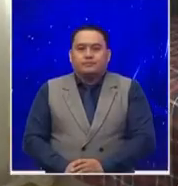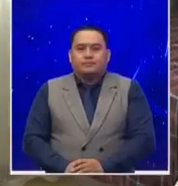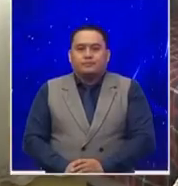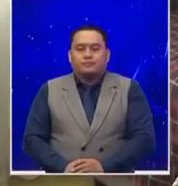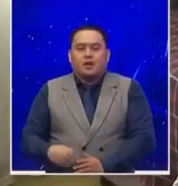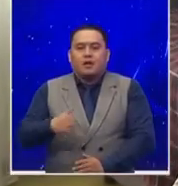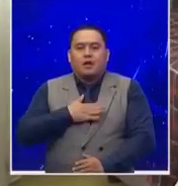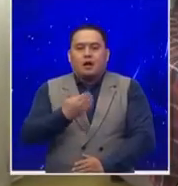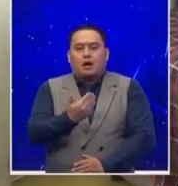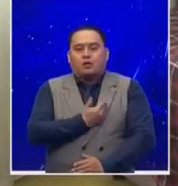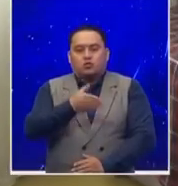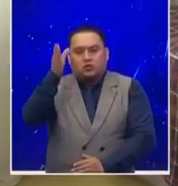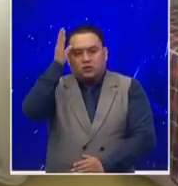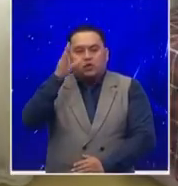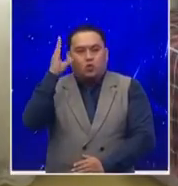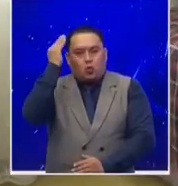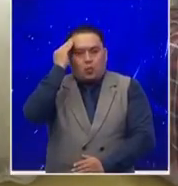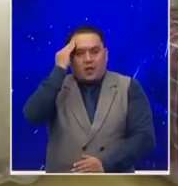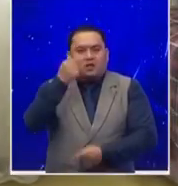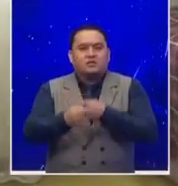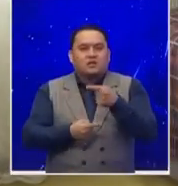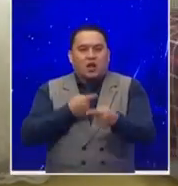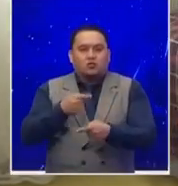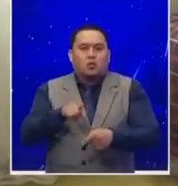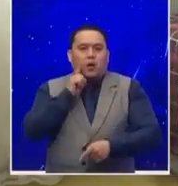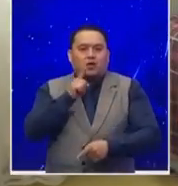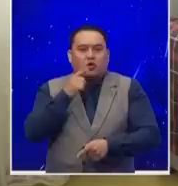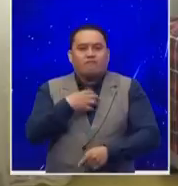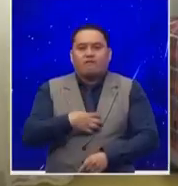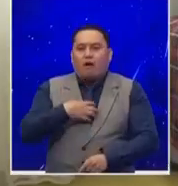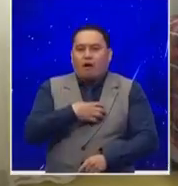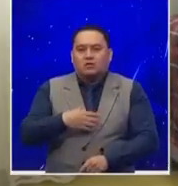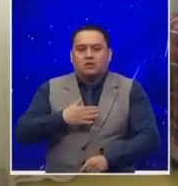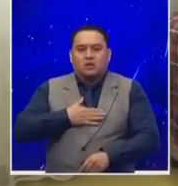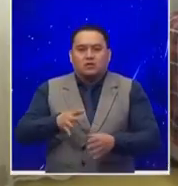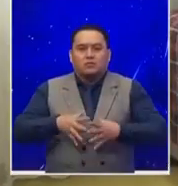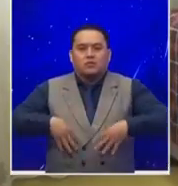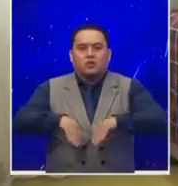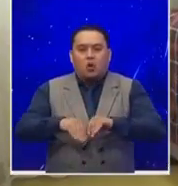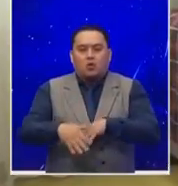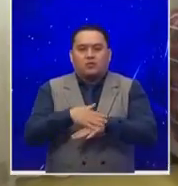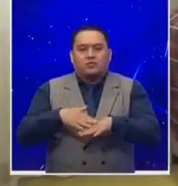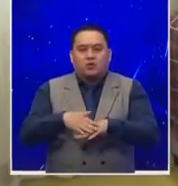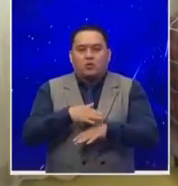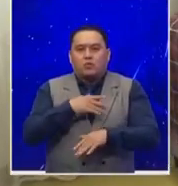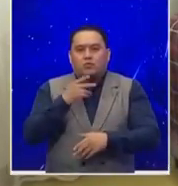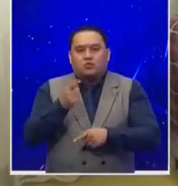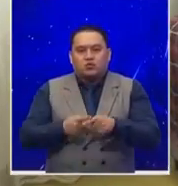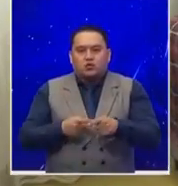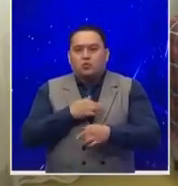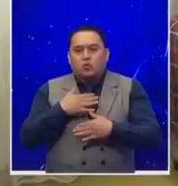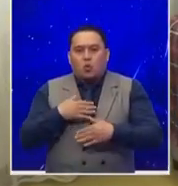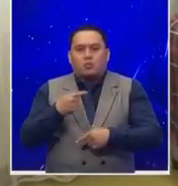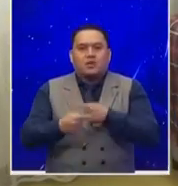Я хочу оставить свои знания и умения следующему поколению. Это же очень важно. В нашем народе камча – это часть многих аспектов жизни